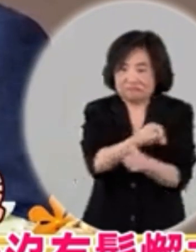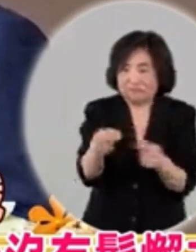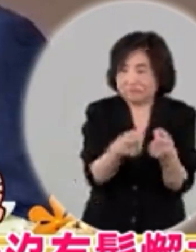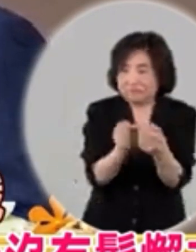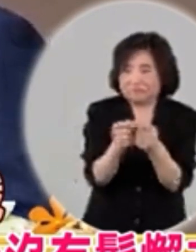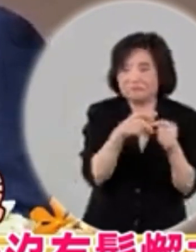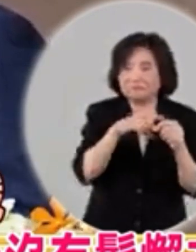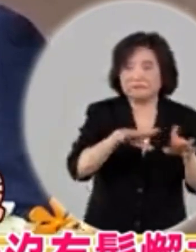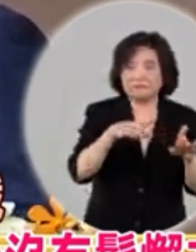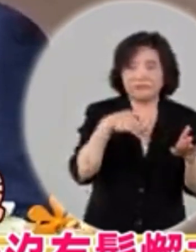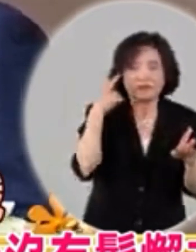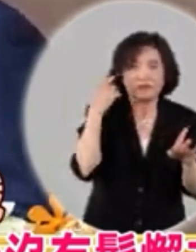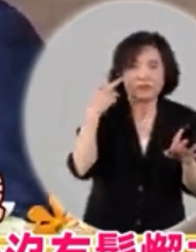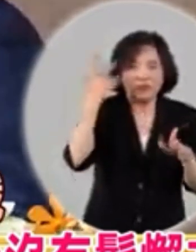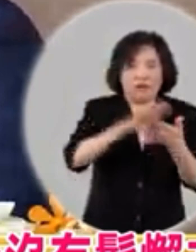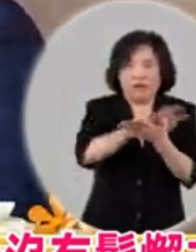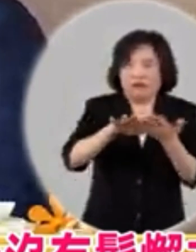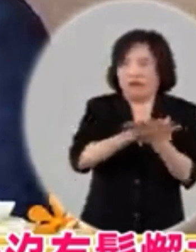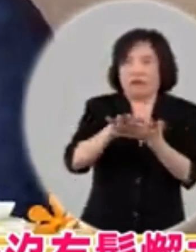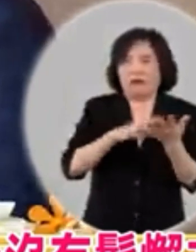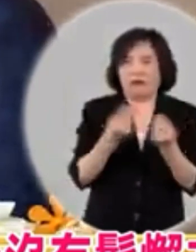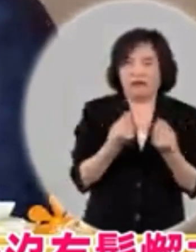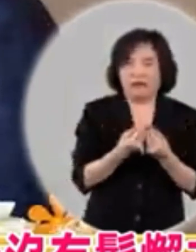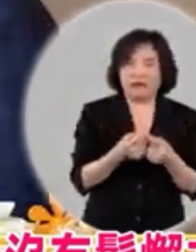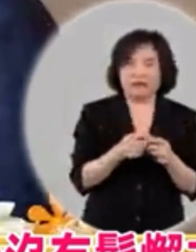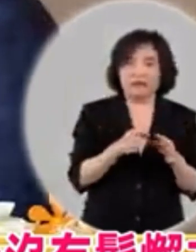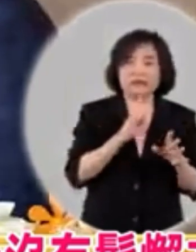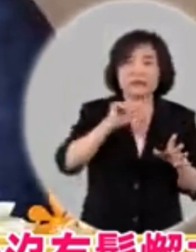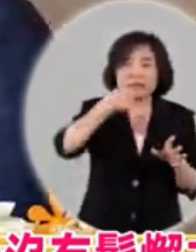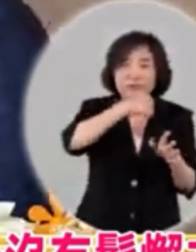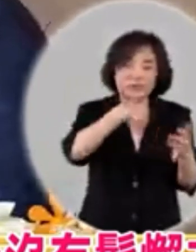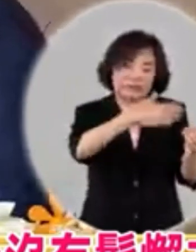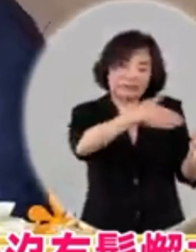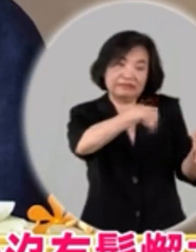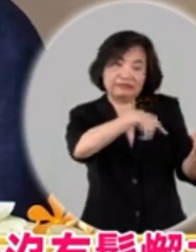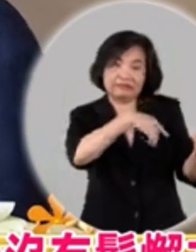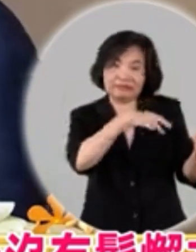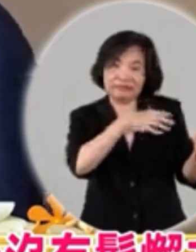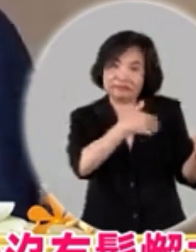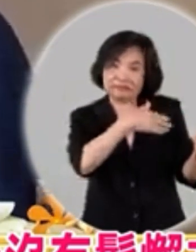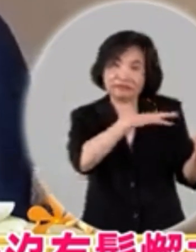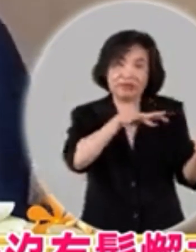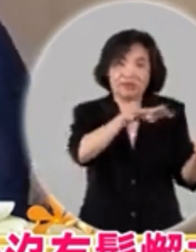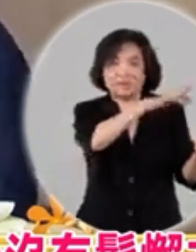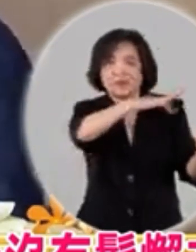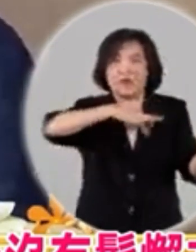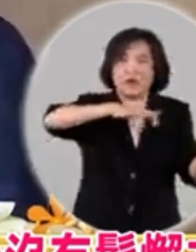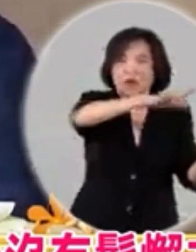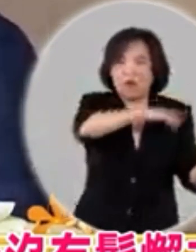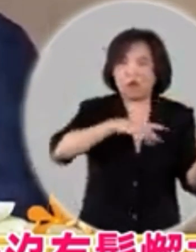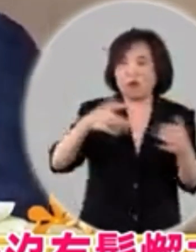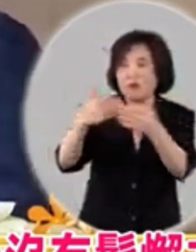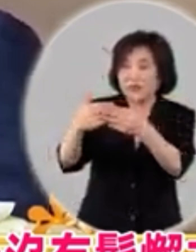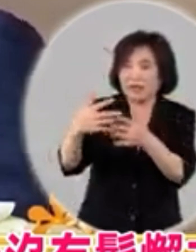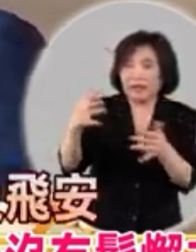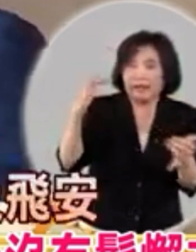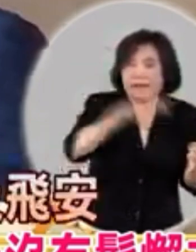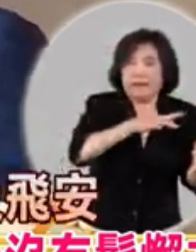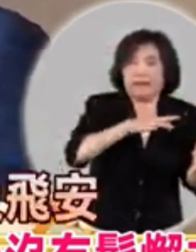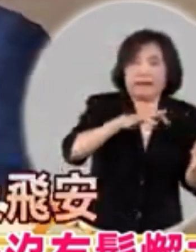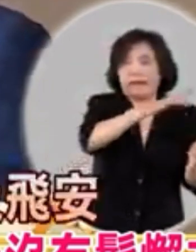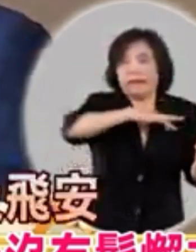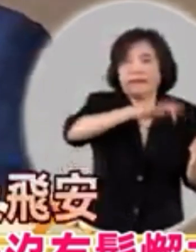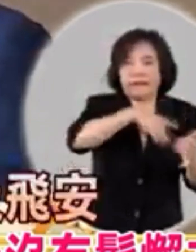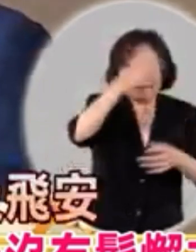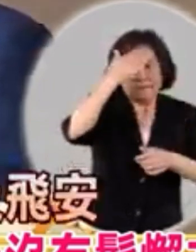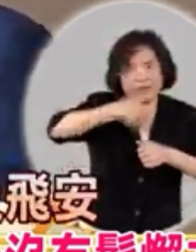战。在台湾的西南空域，共军常态化的活动，严重地影响了我们